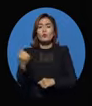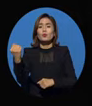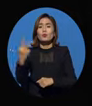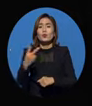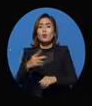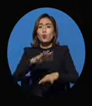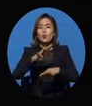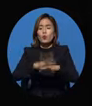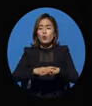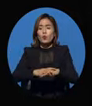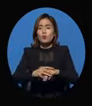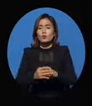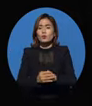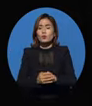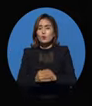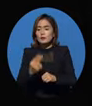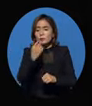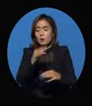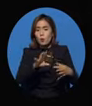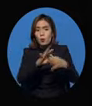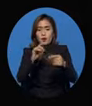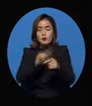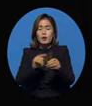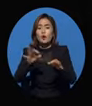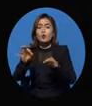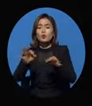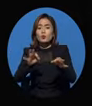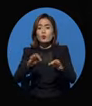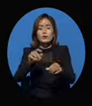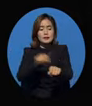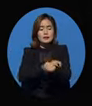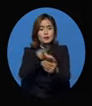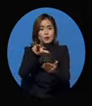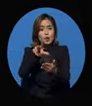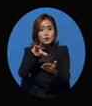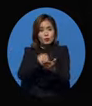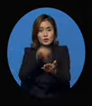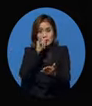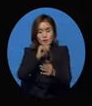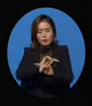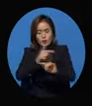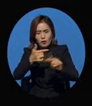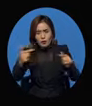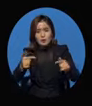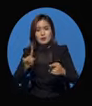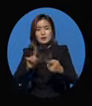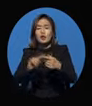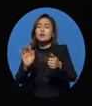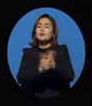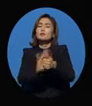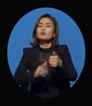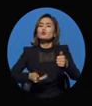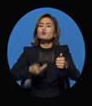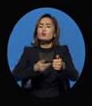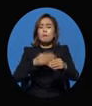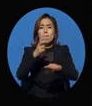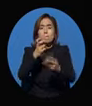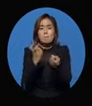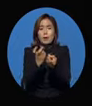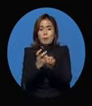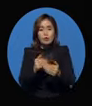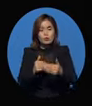이제 농업 농생대 0 그 관련된 금융의 특화 문제도 제시되고 있는데 다각적으로 이러한 인센 피부 방안을 추진 해서